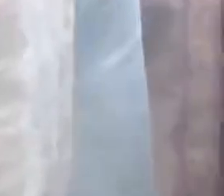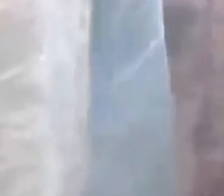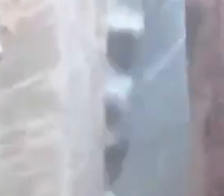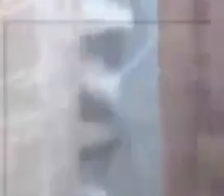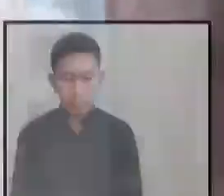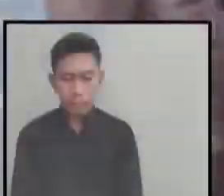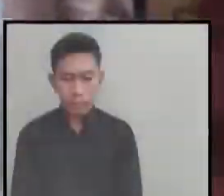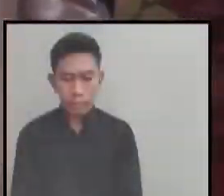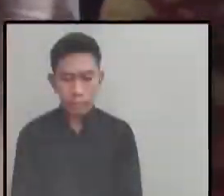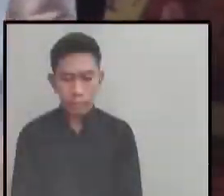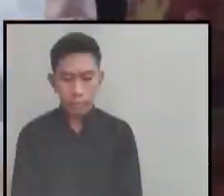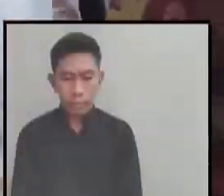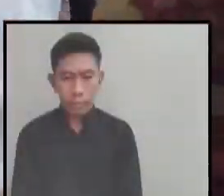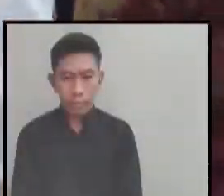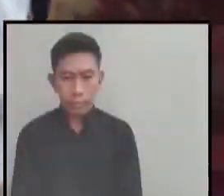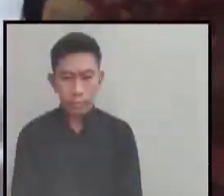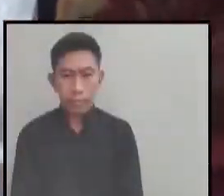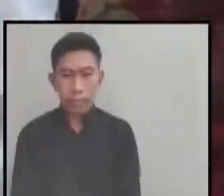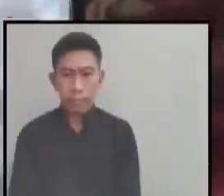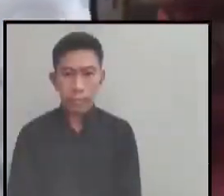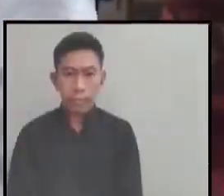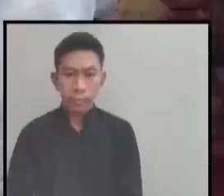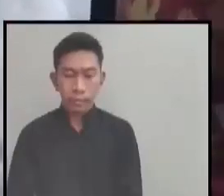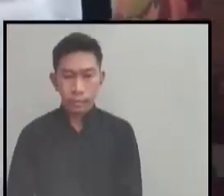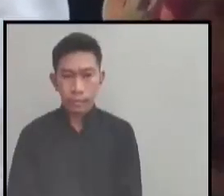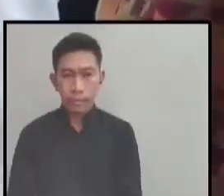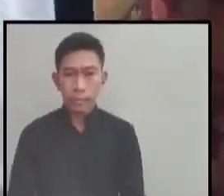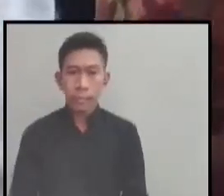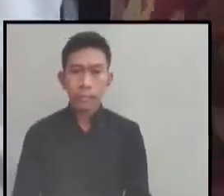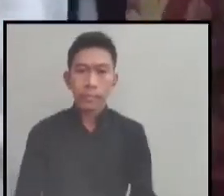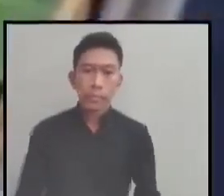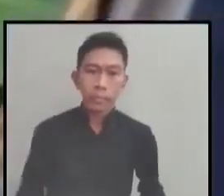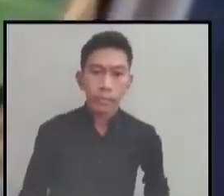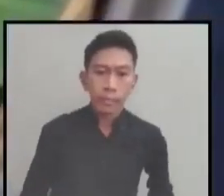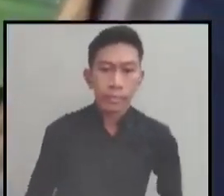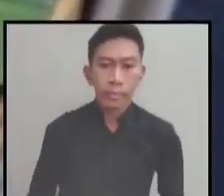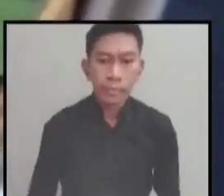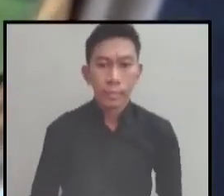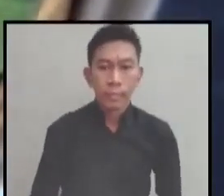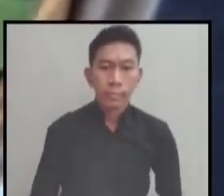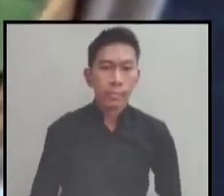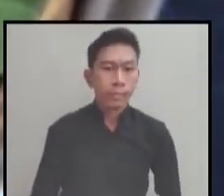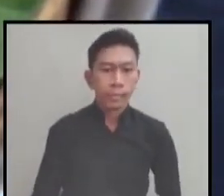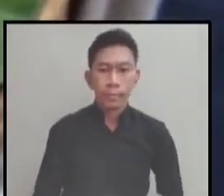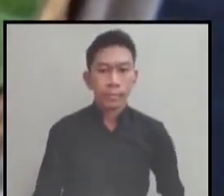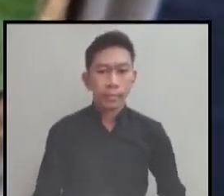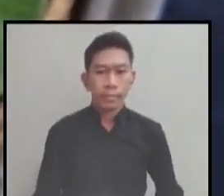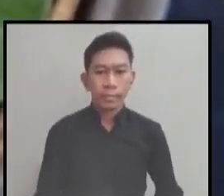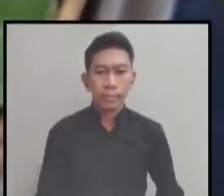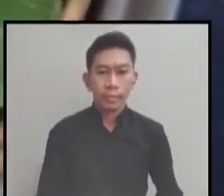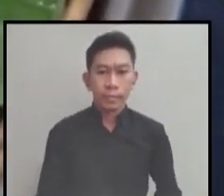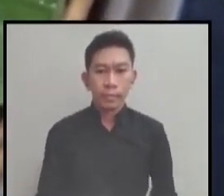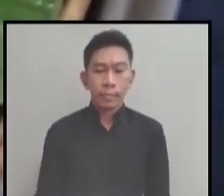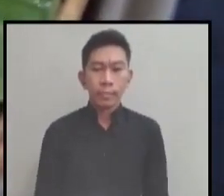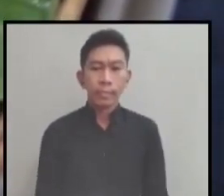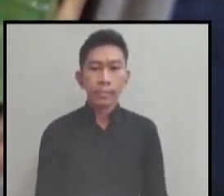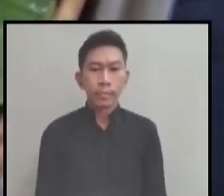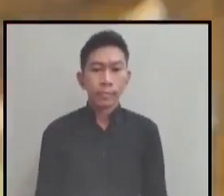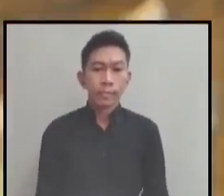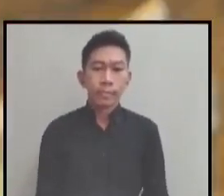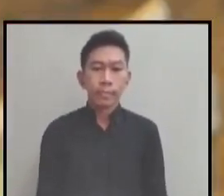mi hon o fried noodles, grilled chicken rice at nasi puso. Ito ay kanin na may itlog at sambal